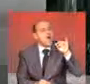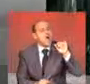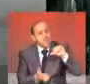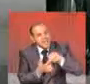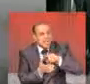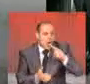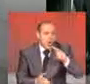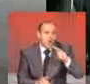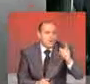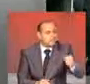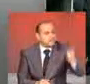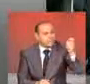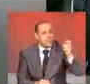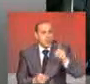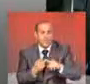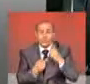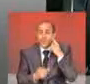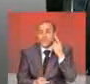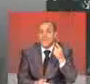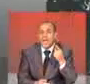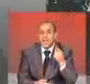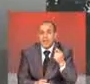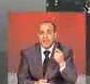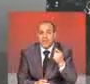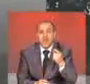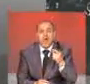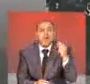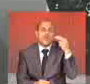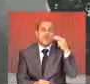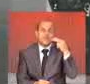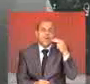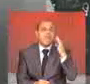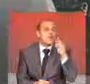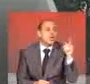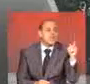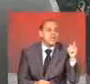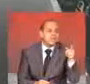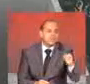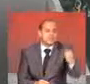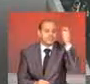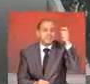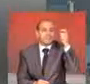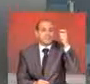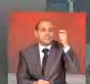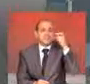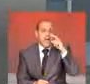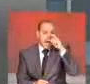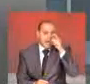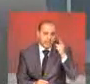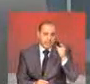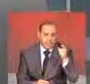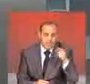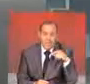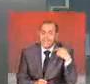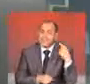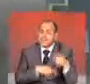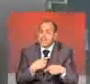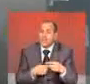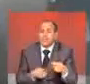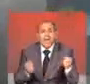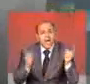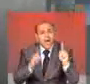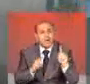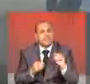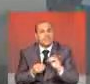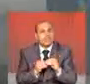قتل رميا بالرصاص، وأكاي غورلي في نوفمبر في بروكلين بطلق ناري عرضي. لتتواصل هذه الحوادث